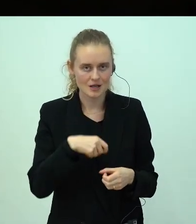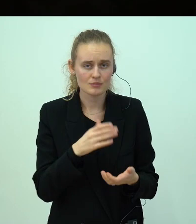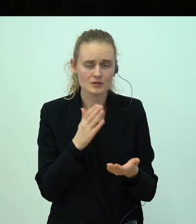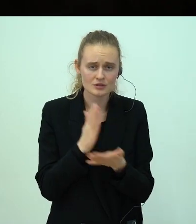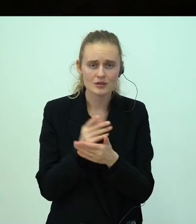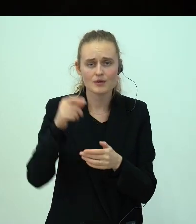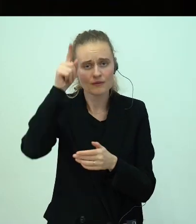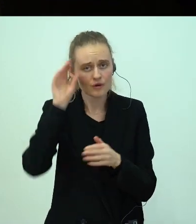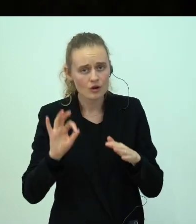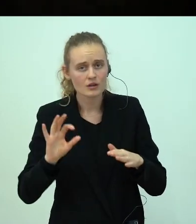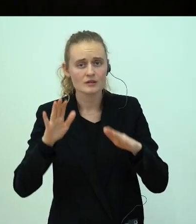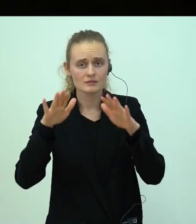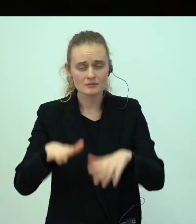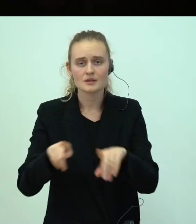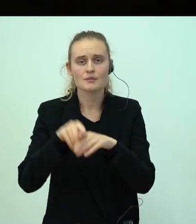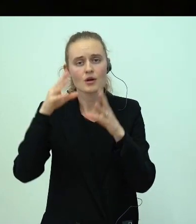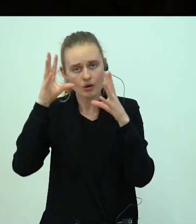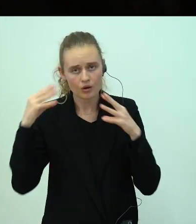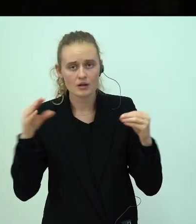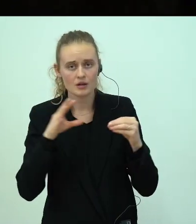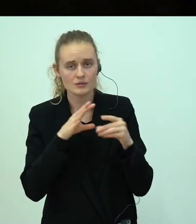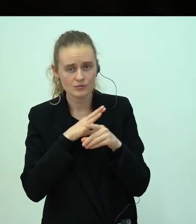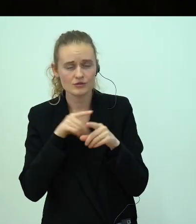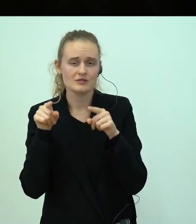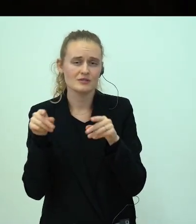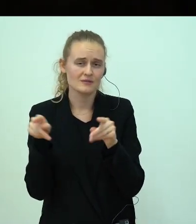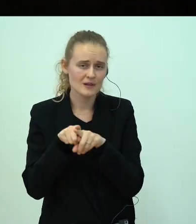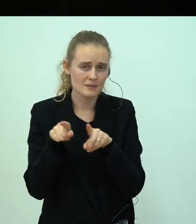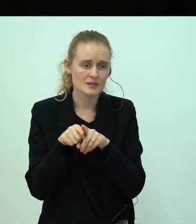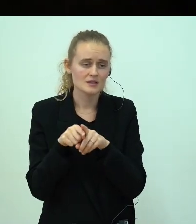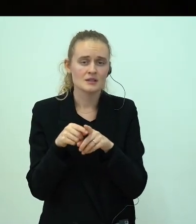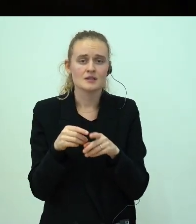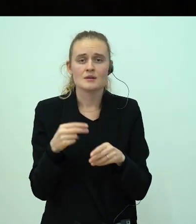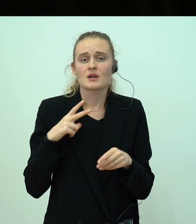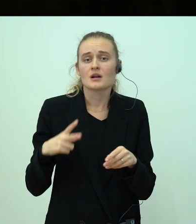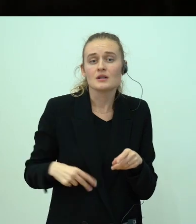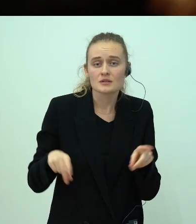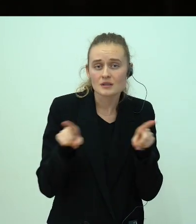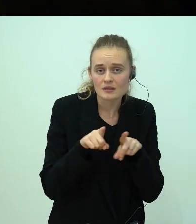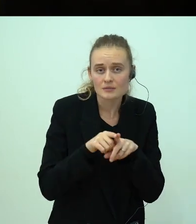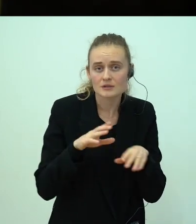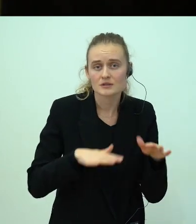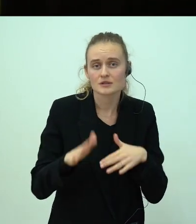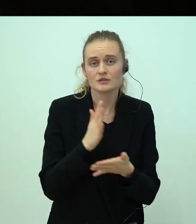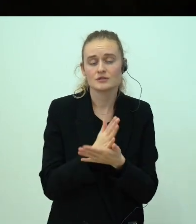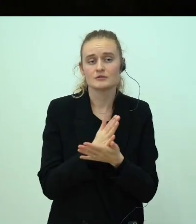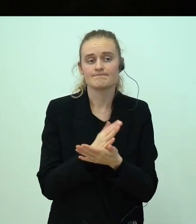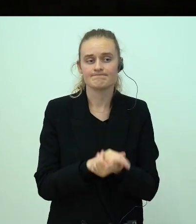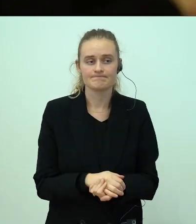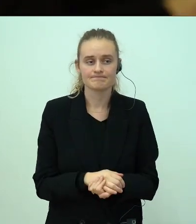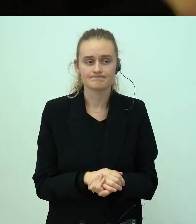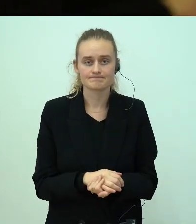Nyderlanduose, kur vyko rinkimai, kur Vilis buvo išrinktas, tas vyksta Prancūzijoje. Ir